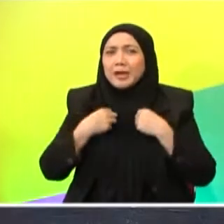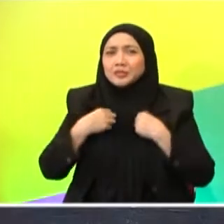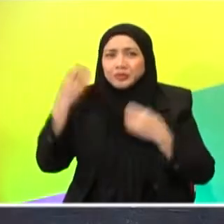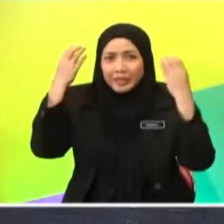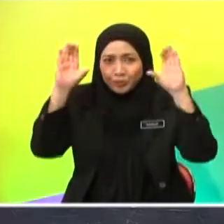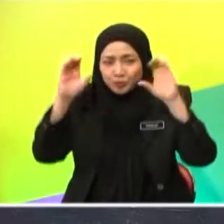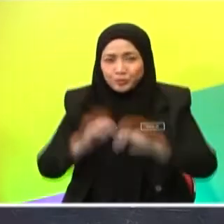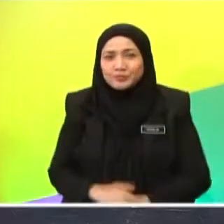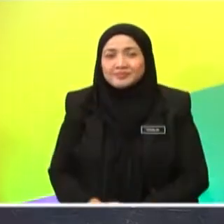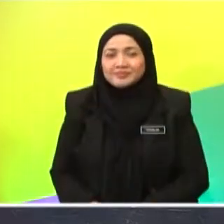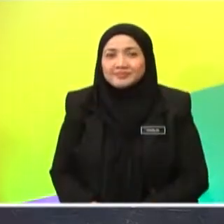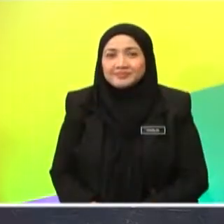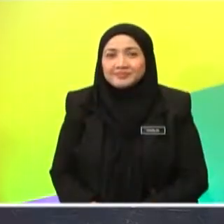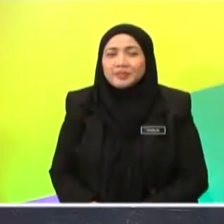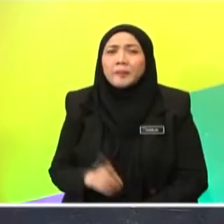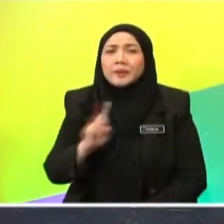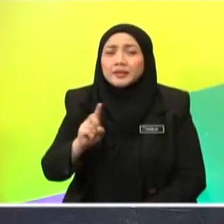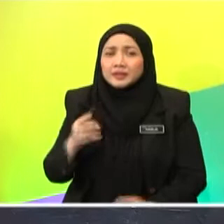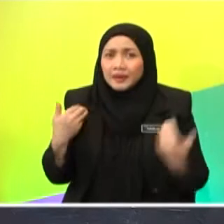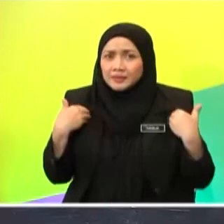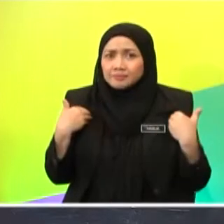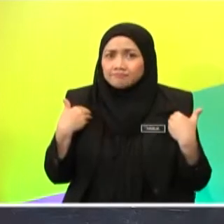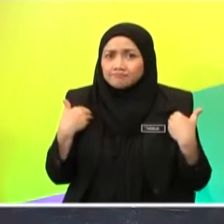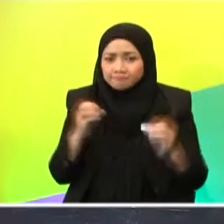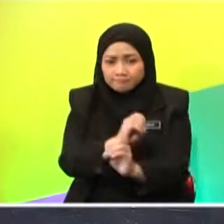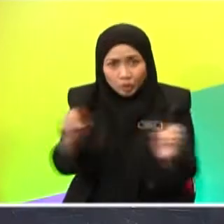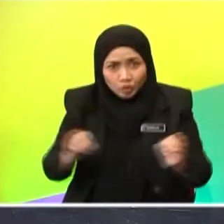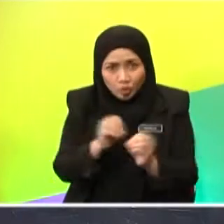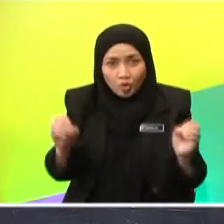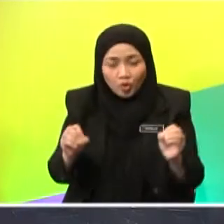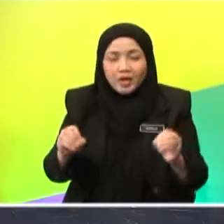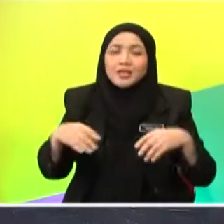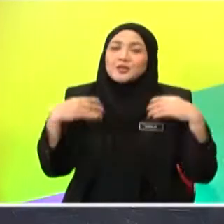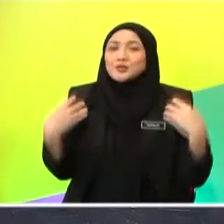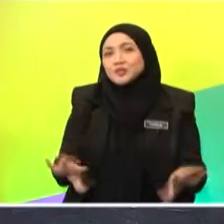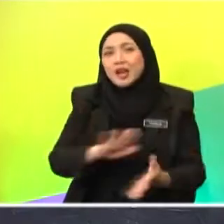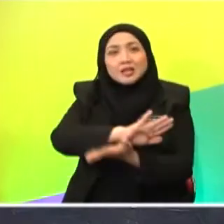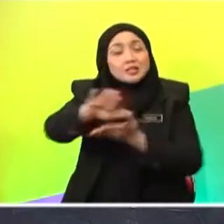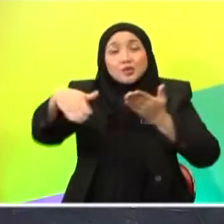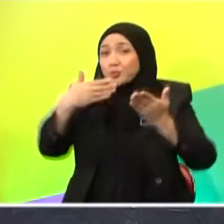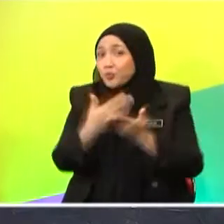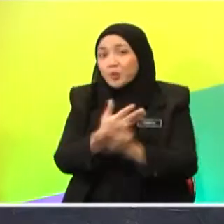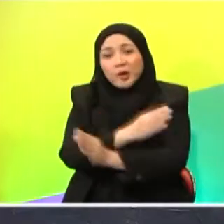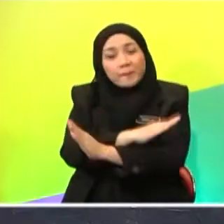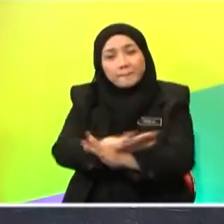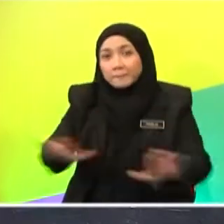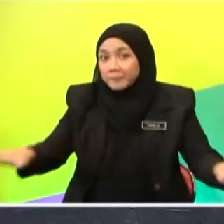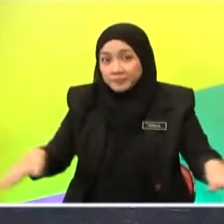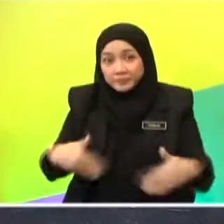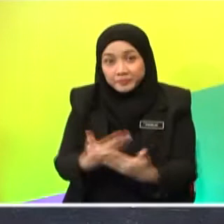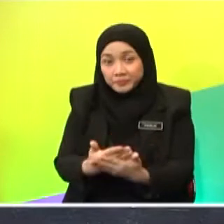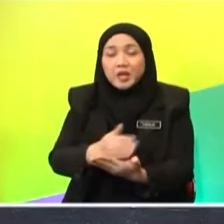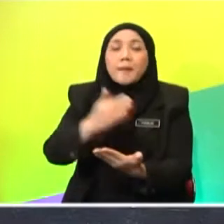kita bakul Bagaimana adalah kita yang kosong-kosong udah diisi tadi tapi